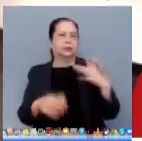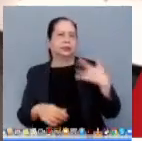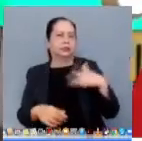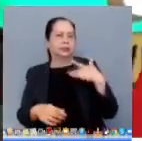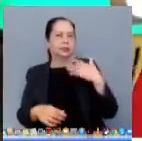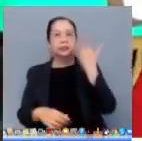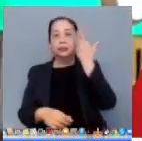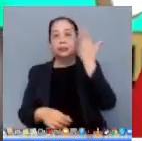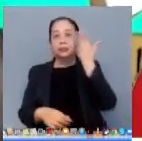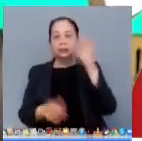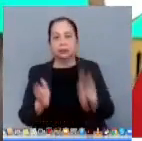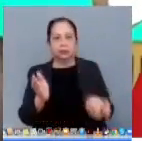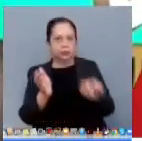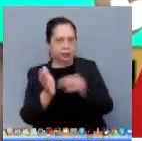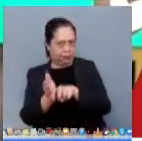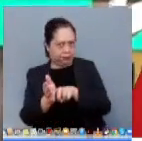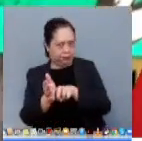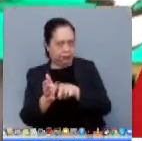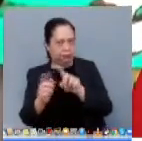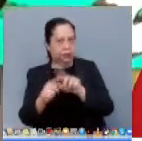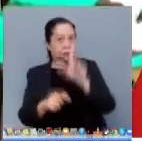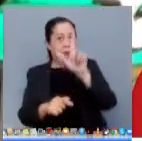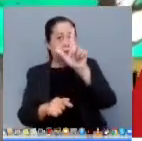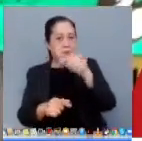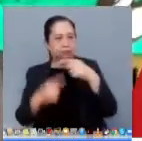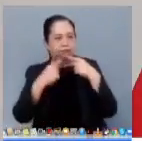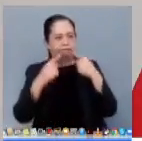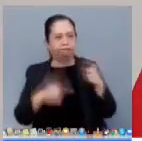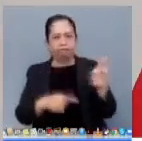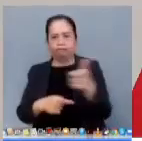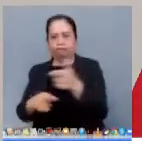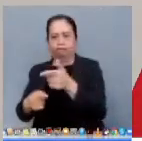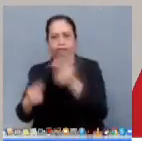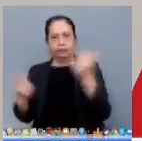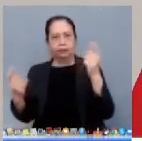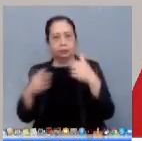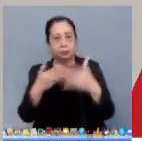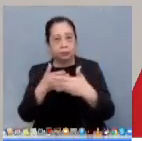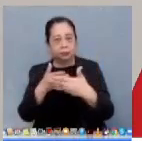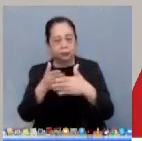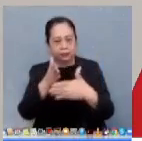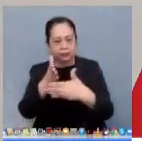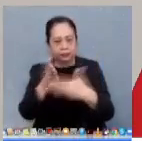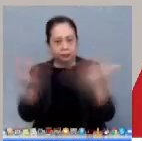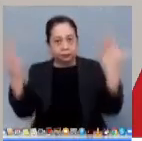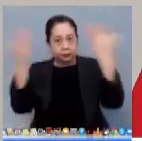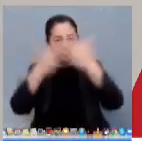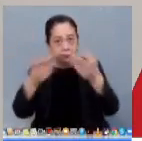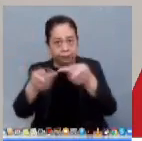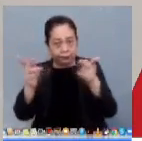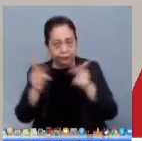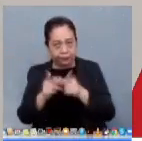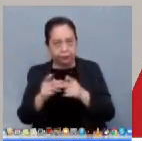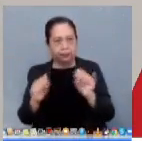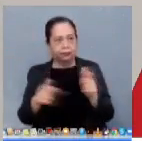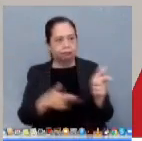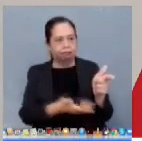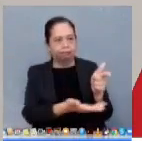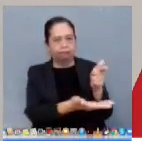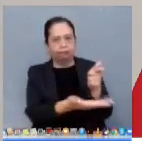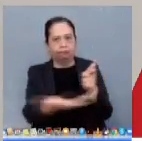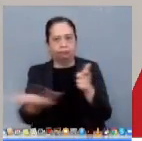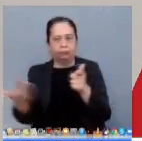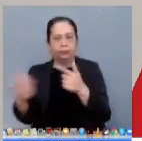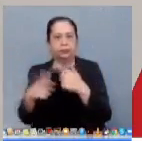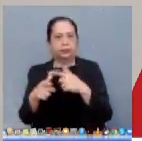pasahero. Pero kalaunay magdedeklara ng hold up sa madilim na lugar. Same din po yung modus. Tinutukan din po sila and then yun nga,